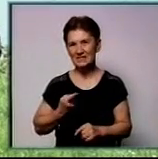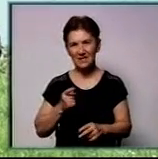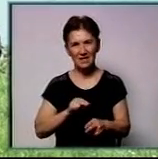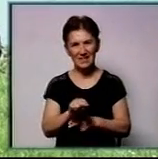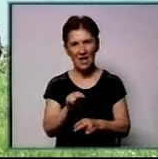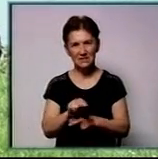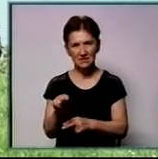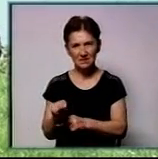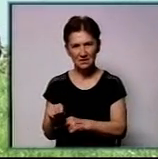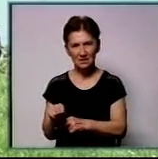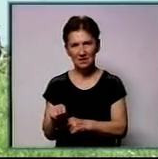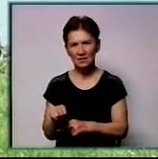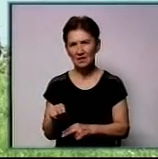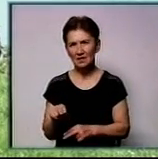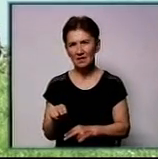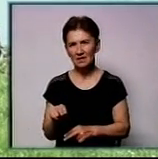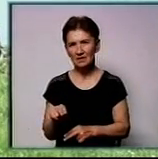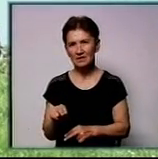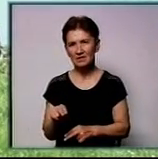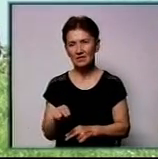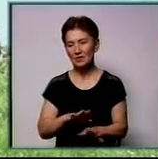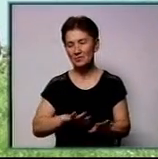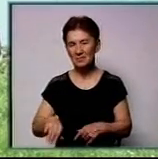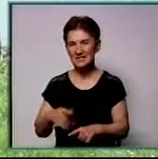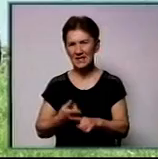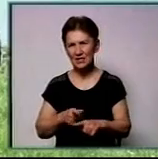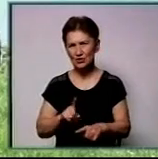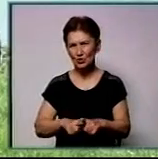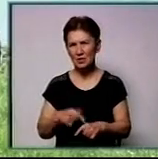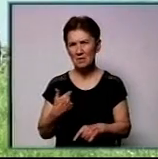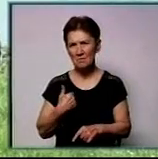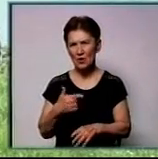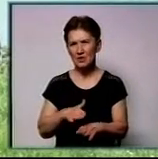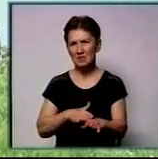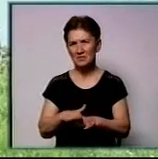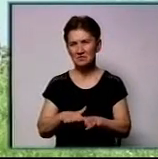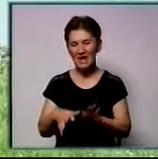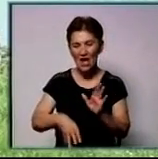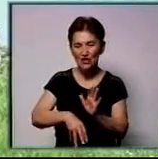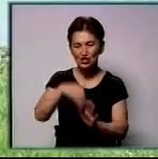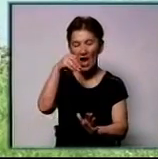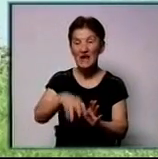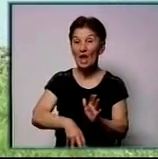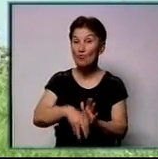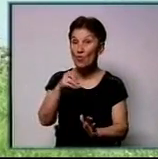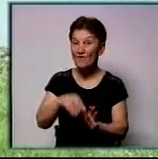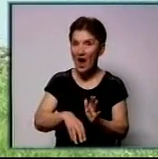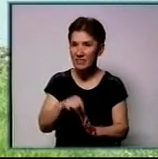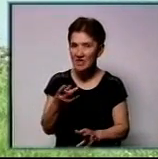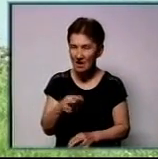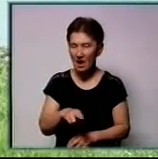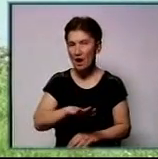риби поплавцевою вудкою. Значить, після чого ми провели жеребкування. От кожен отримав свій сектор